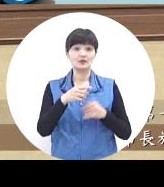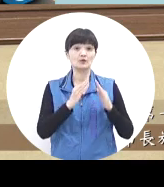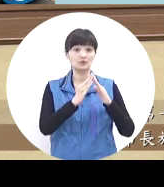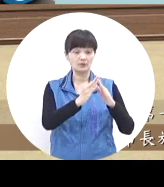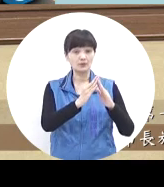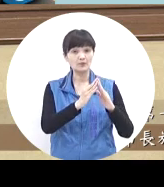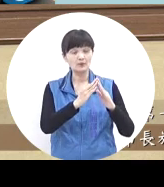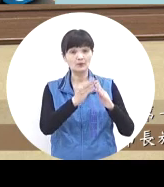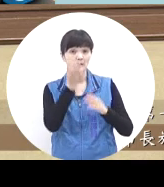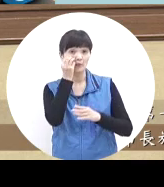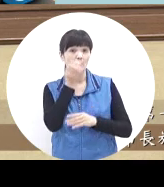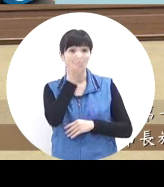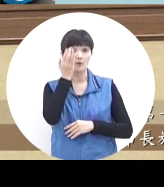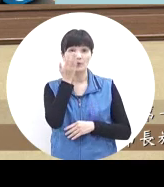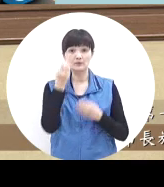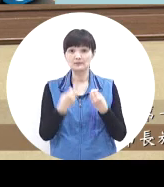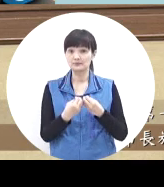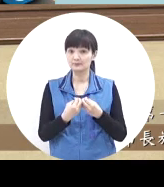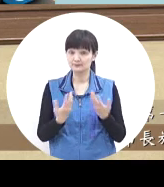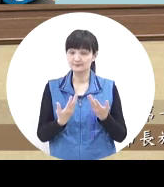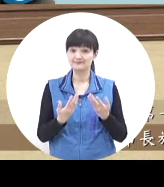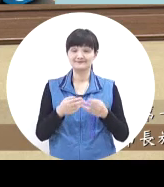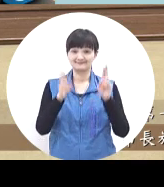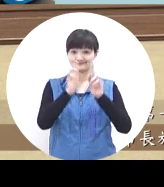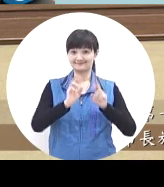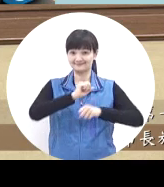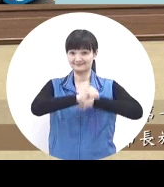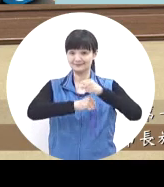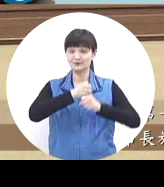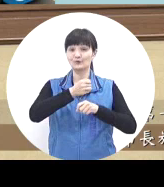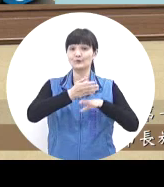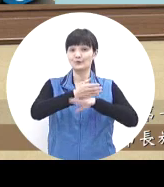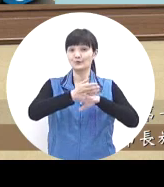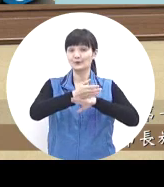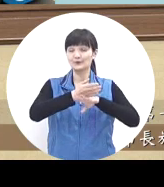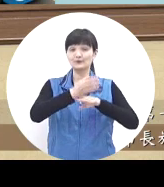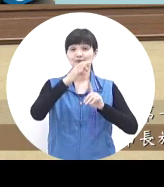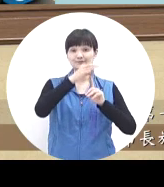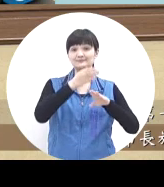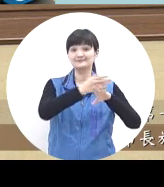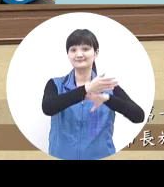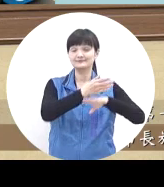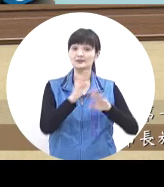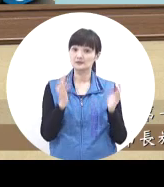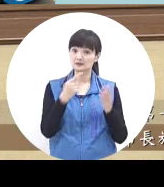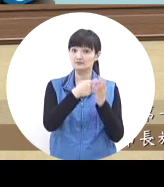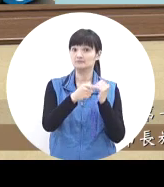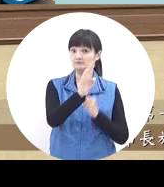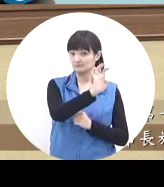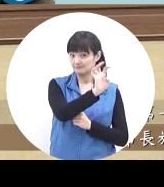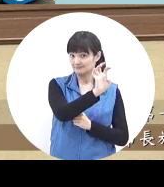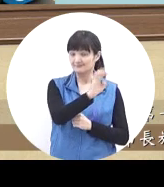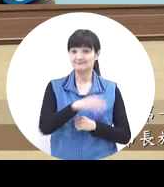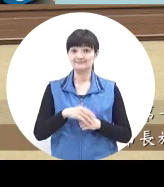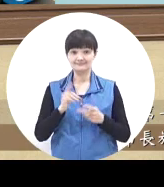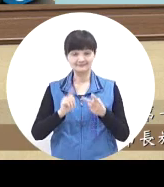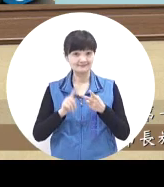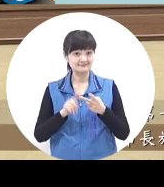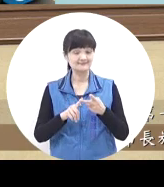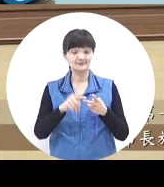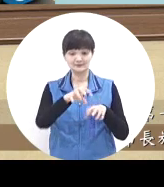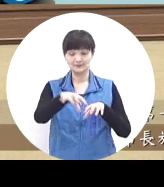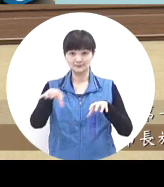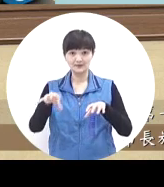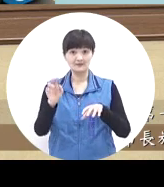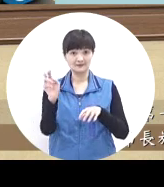车的车队服务。我们现在已经导入40辆的公车跟建筑两次的公车充